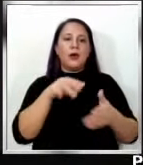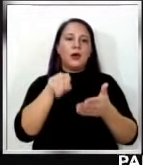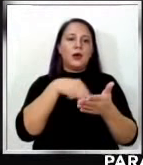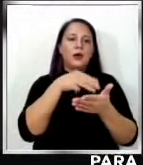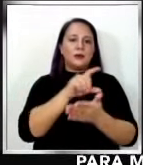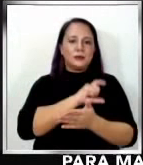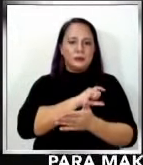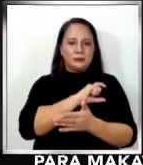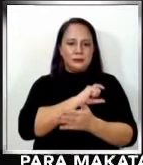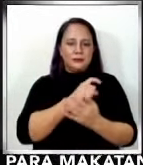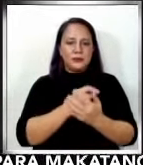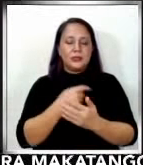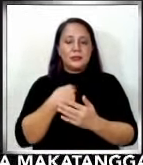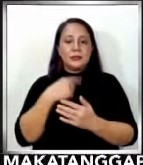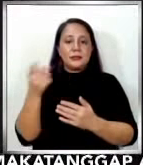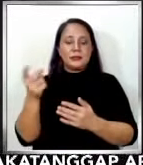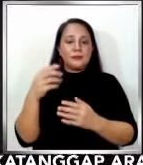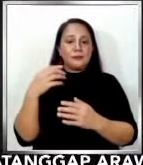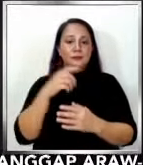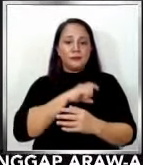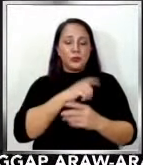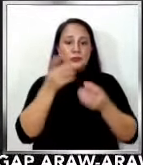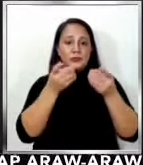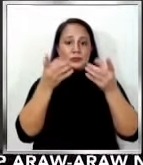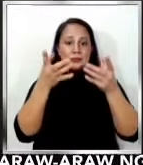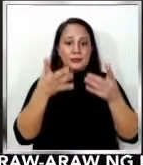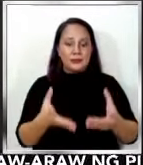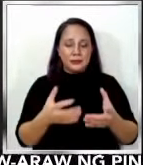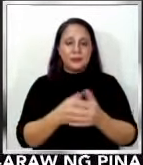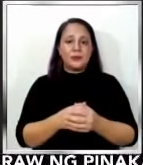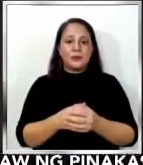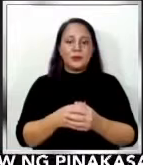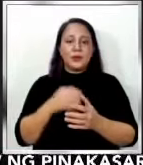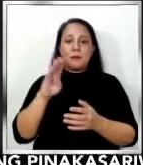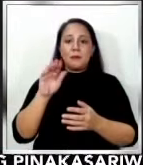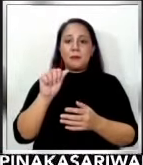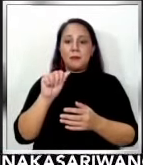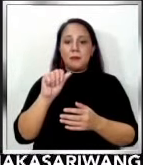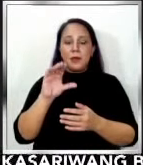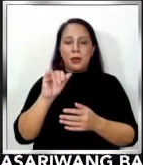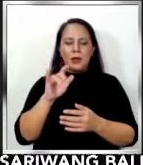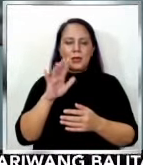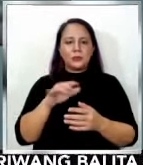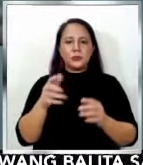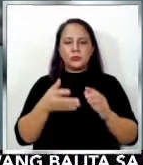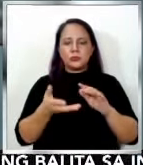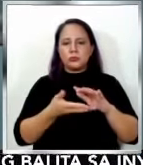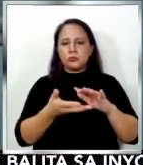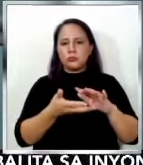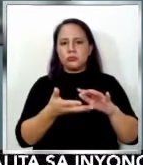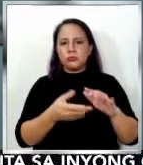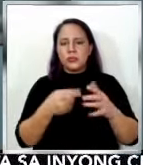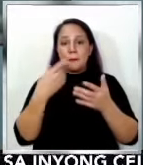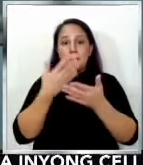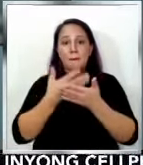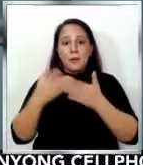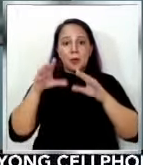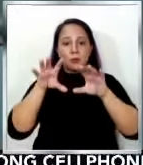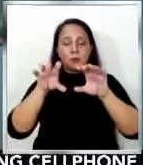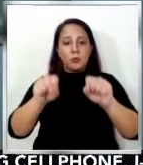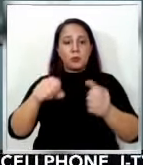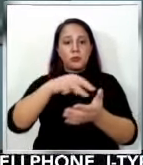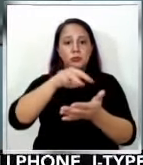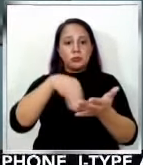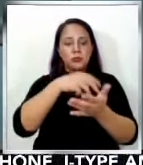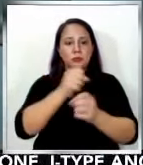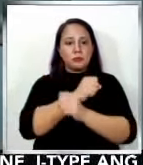kay Eastern Police District Director Police Brigadier General Matthew Bakay, habang ongoing ang kanilang bypass operation sa Mandaluyong, nagulat sila